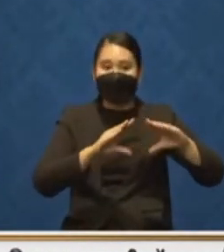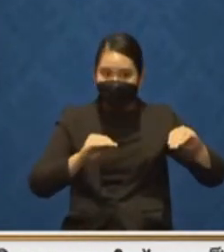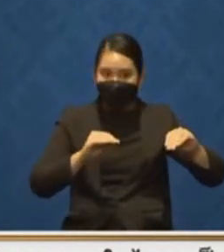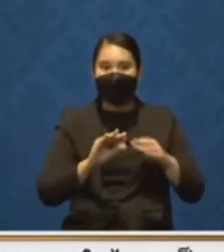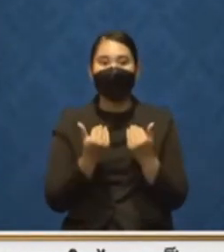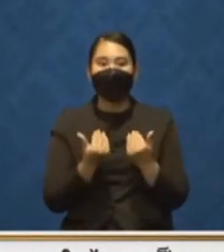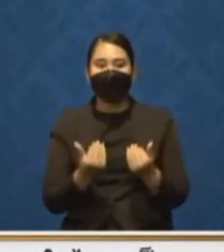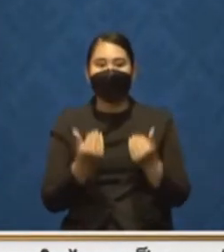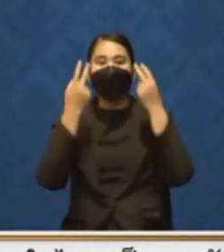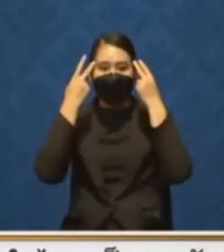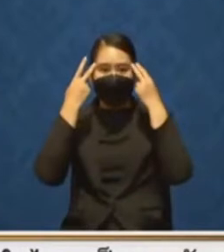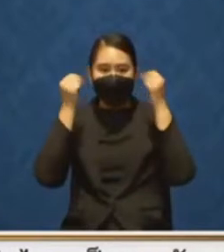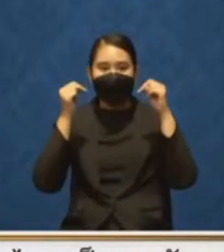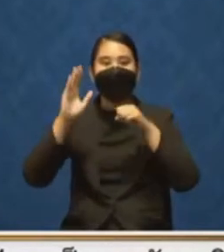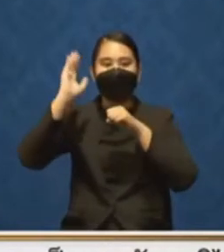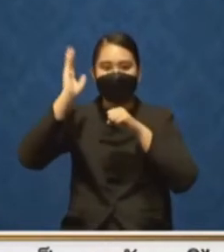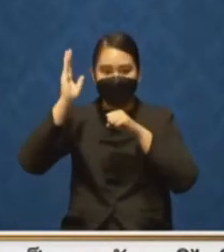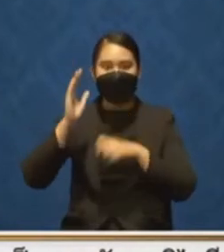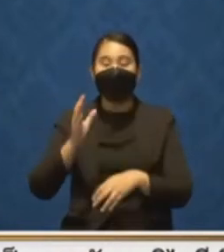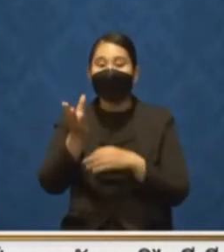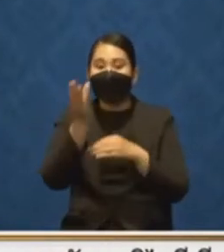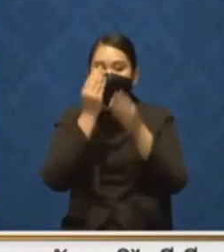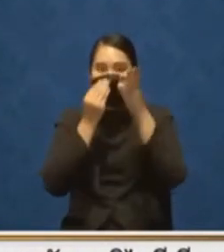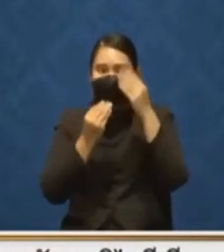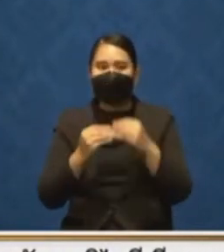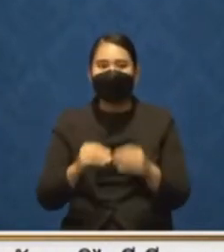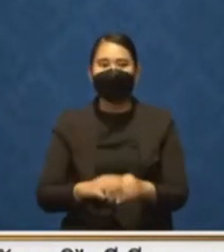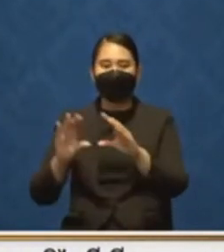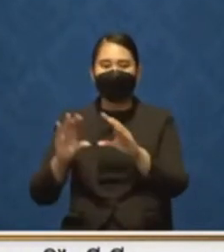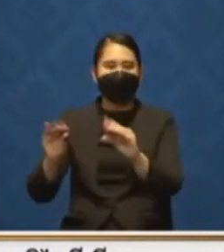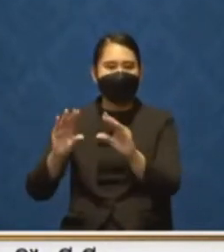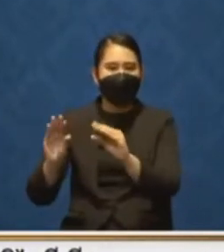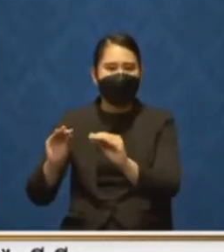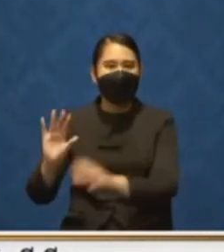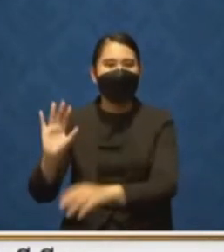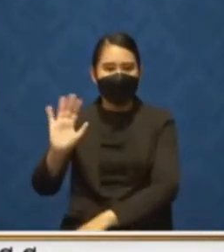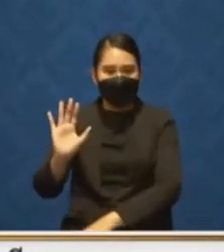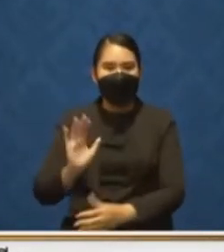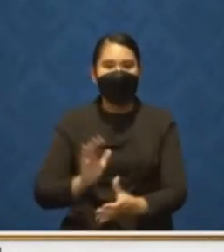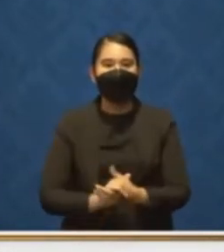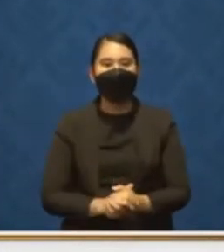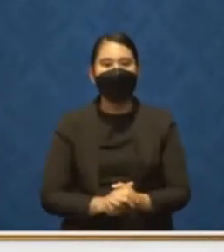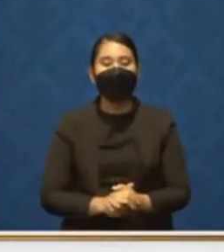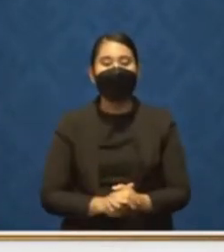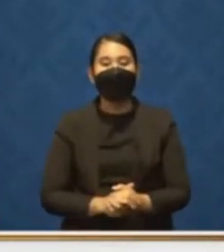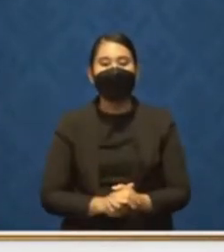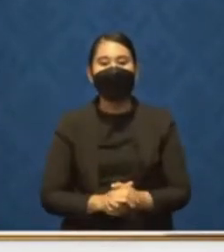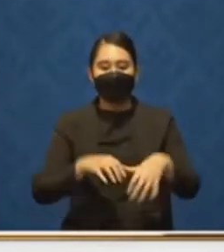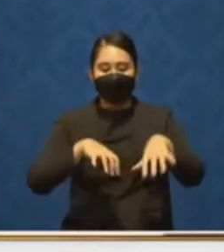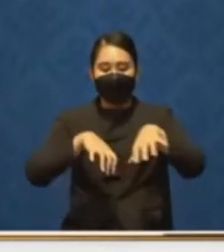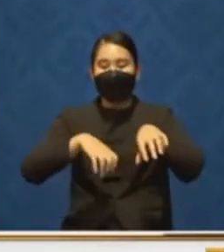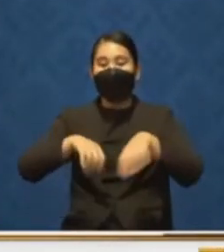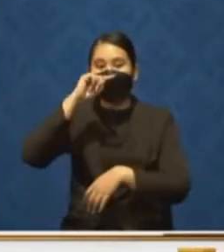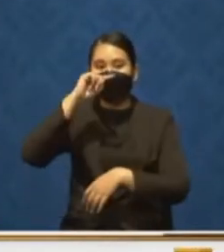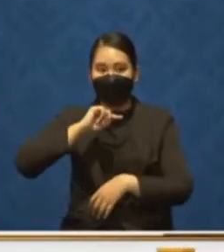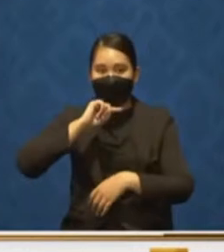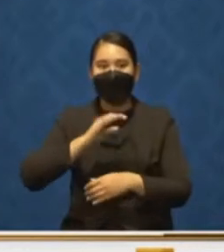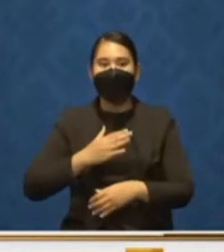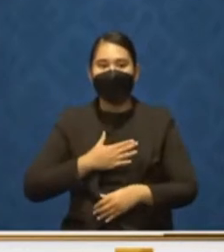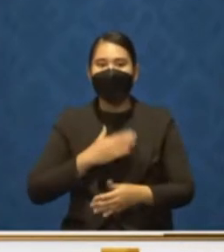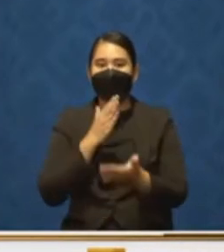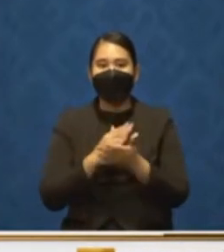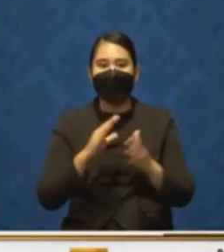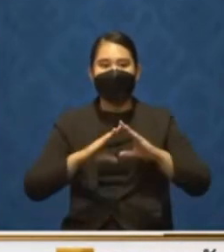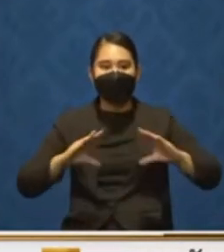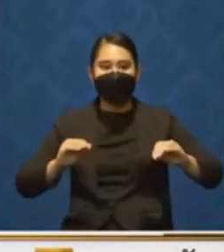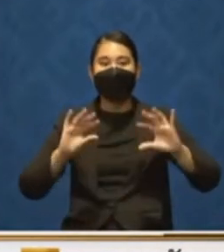ชี้แจกเราก็ฟังบ้างนะครับไม่ใช่คุยกันแข่งรถในการประหารบ้านเมืองทั้งปากโลกเป็นพระวัดนะครับผมอยู่ดีไม่ได้อยู่